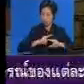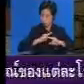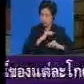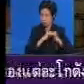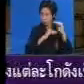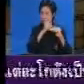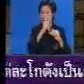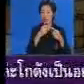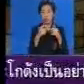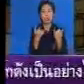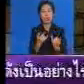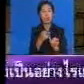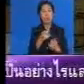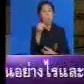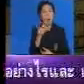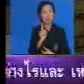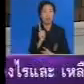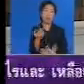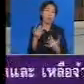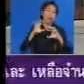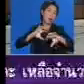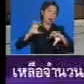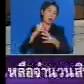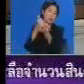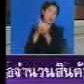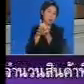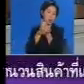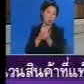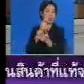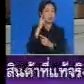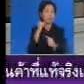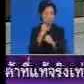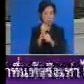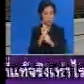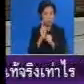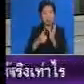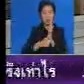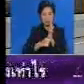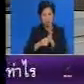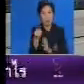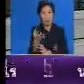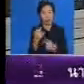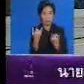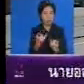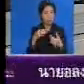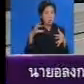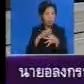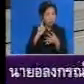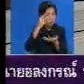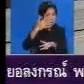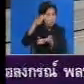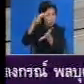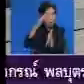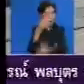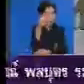พึ่งพิงการใช้จ่ายของภาครัฐซึ่งเป็นการก่อหนี้สาธารณะโดยจะต้องมีการลดการพึ่งพิงการส่งออกเพิ่มการวิจัยและพัฒนา